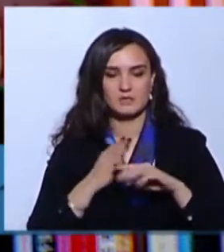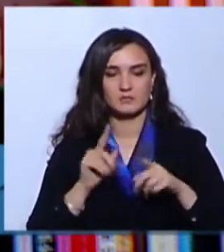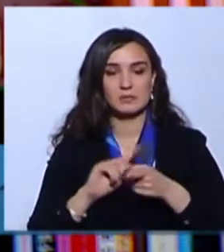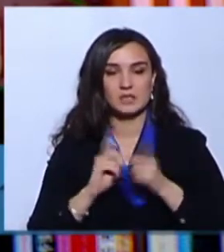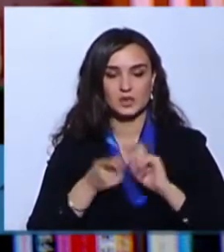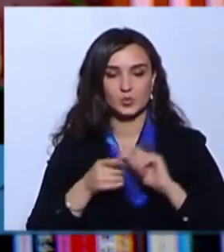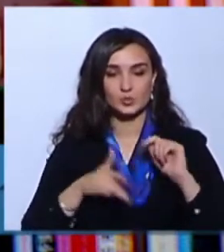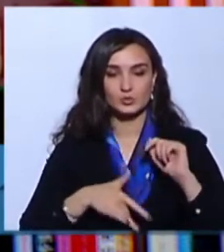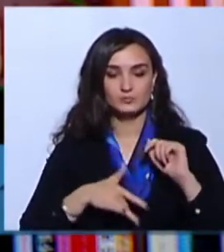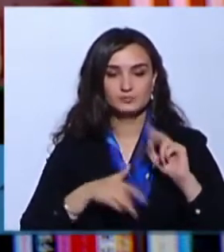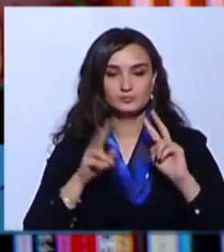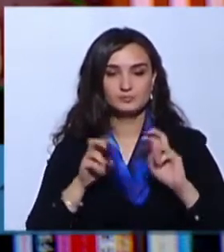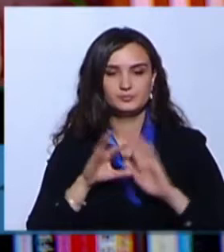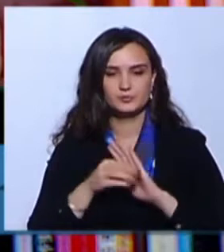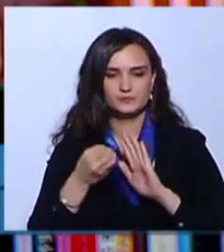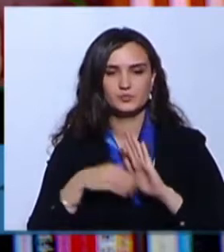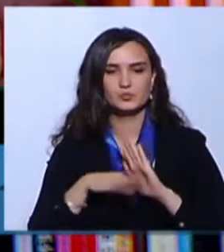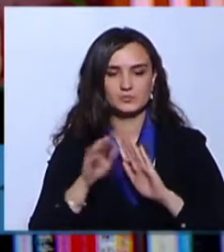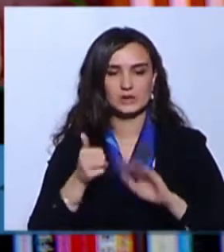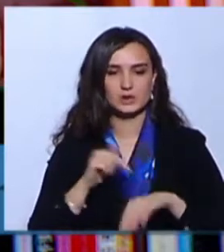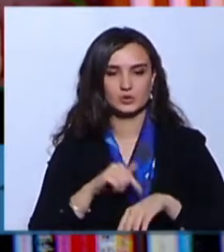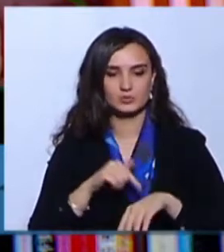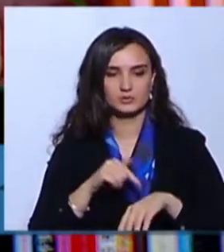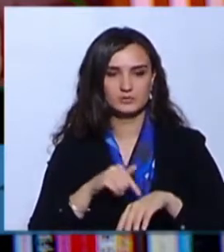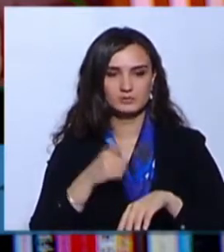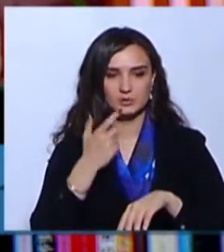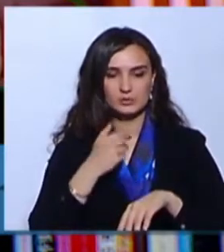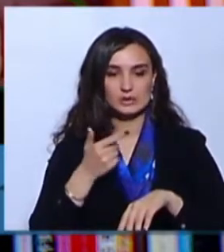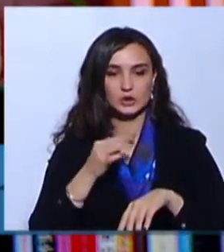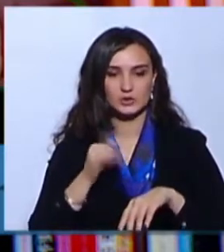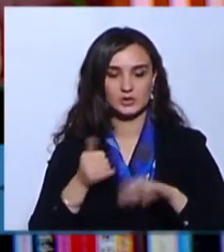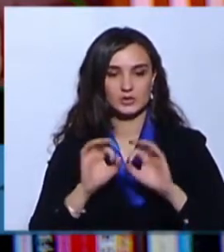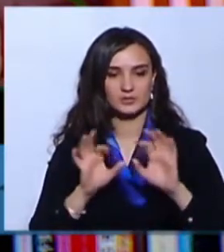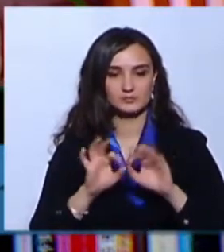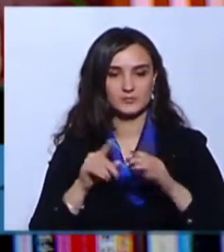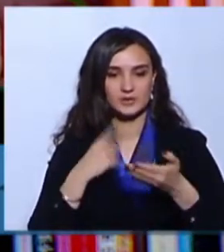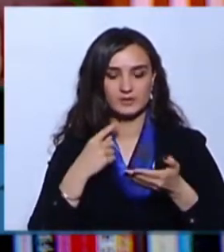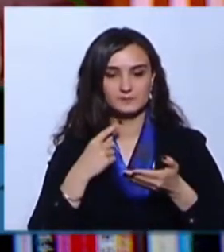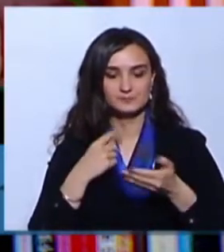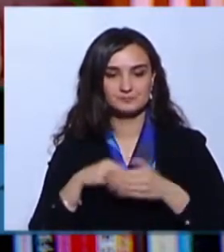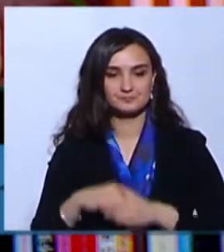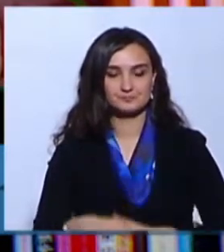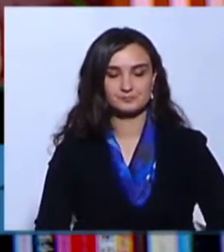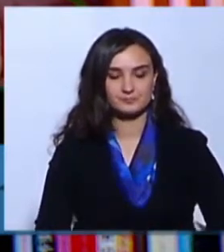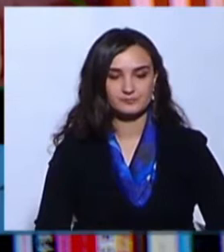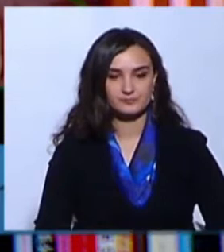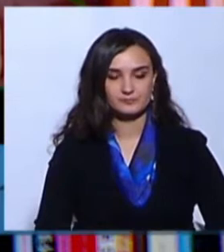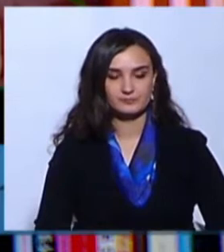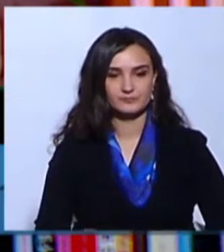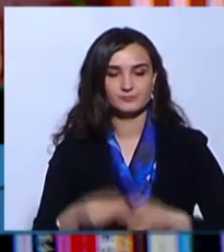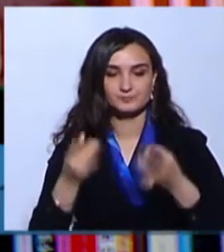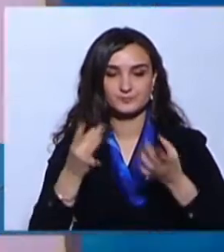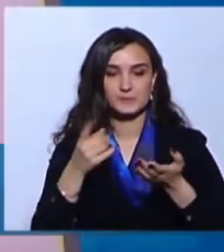პირიქით. კუჭნაწლავის ტრაქტში კიდევ უფრო კარგად გრძნობს თავს. ბატონმა გიორგიმ ძალიან კარგად ახსნა ეს ყველაფერი. უბრალოდ